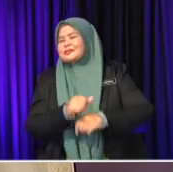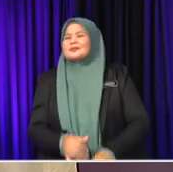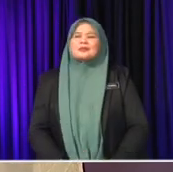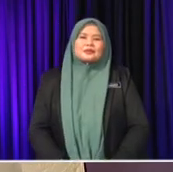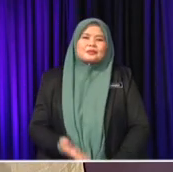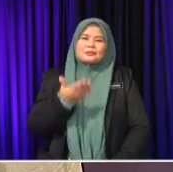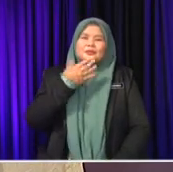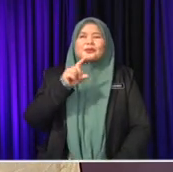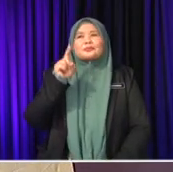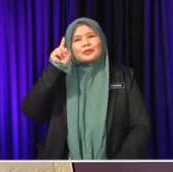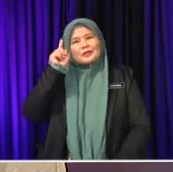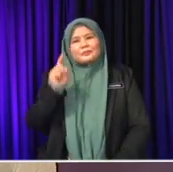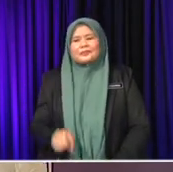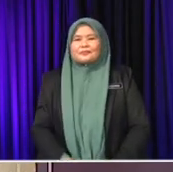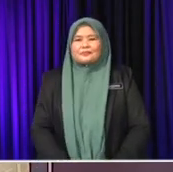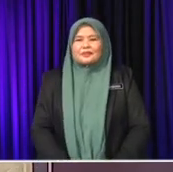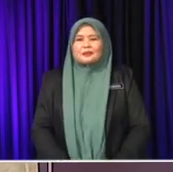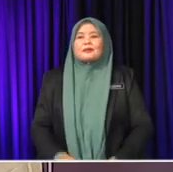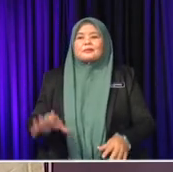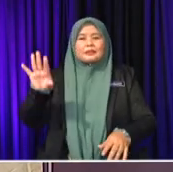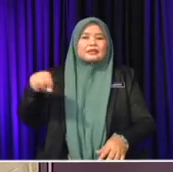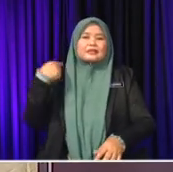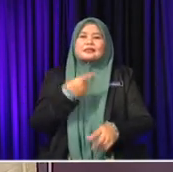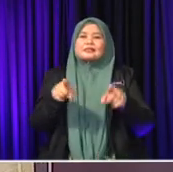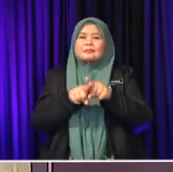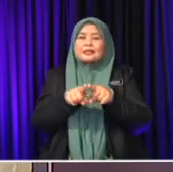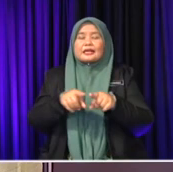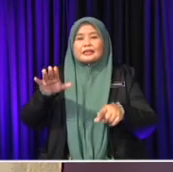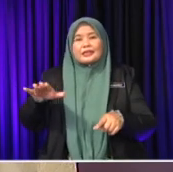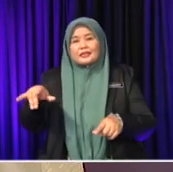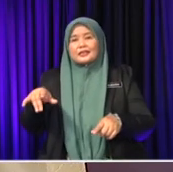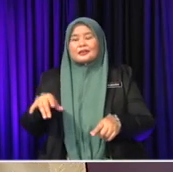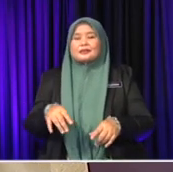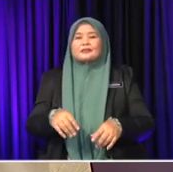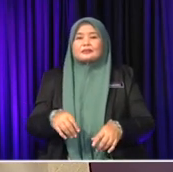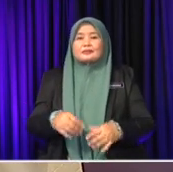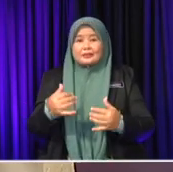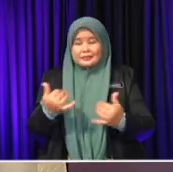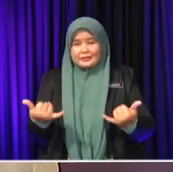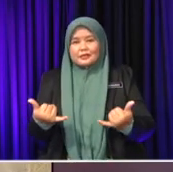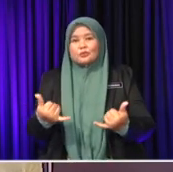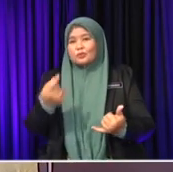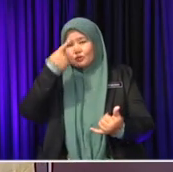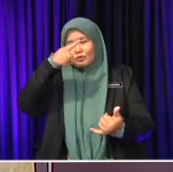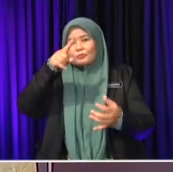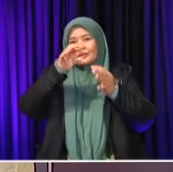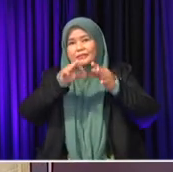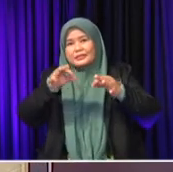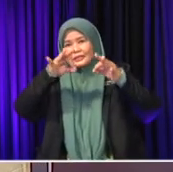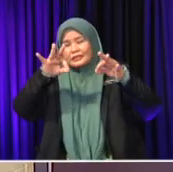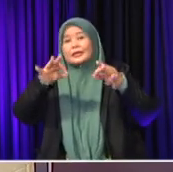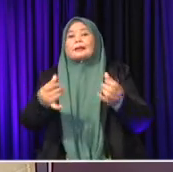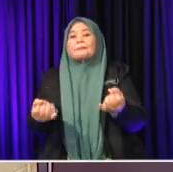kita mari kita bersama-sama dengan adik-adik di dalam studio untuk menceritakan